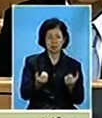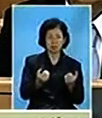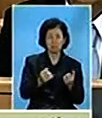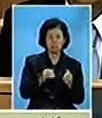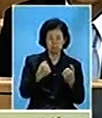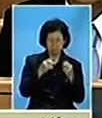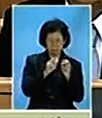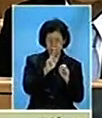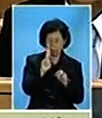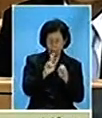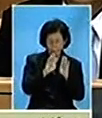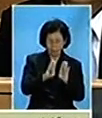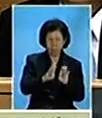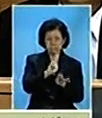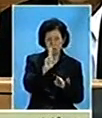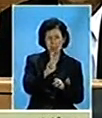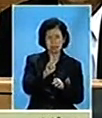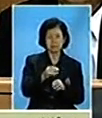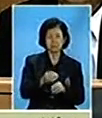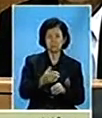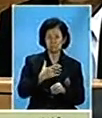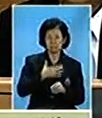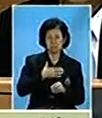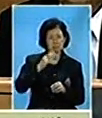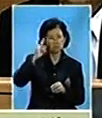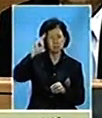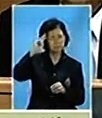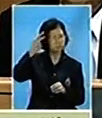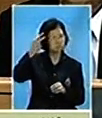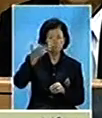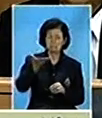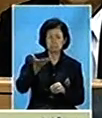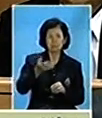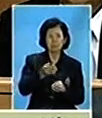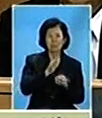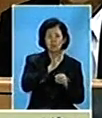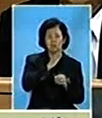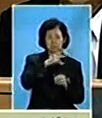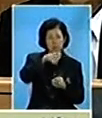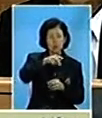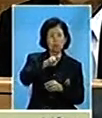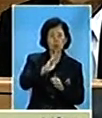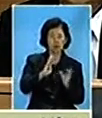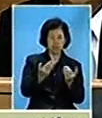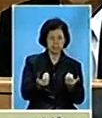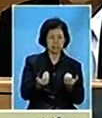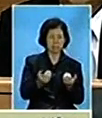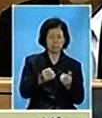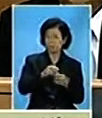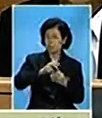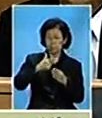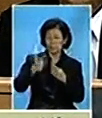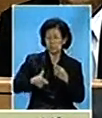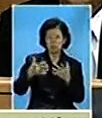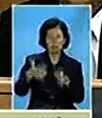ใช้อยู่ผมอาจจะเข้าใจผิดถ้าสมมุติว่าพ.ร.บ.ฉบับนี้ถูกยกเลิกไปแล้